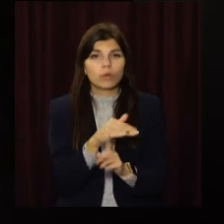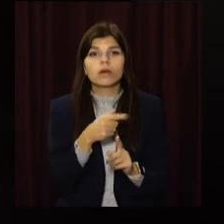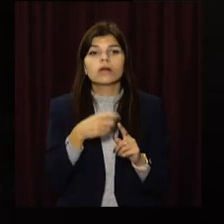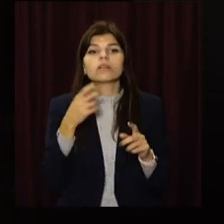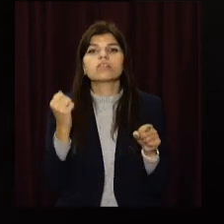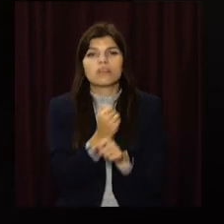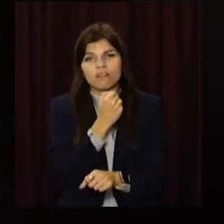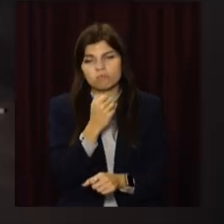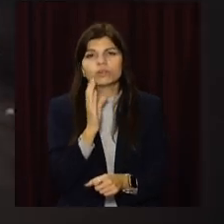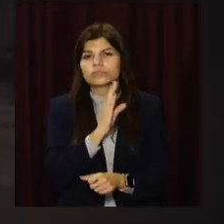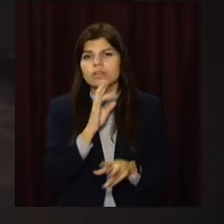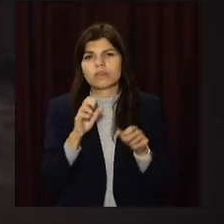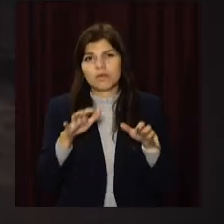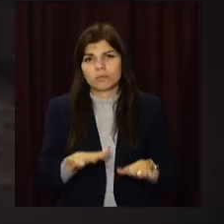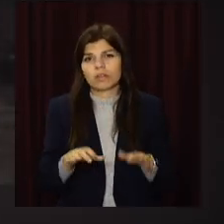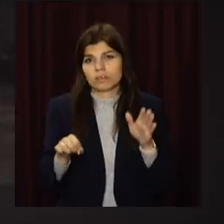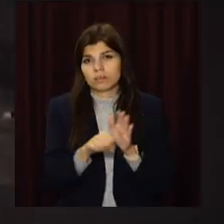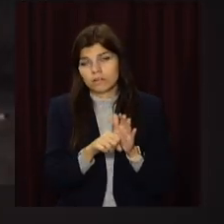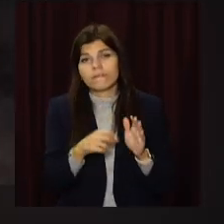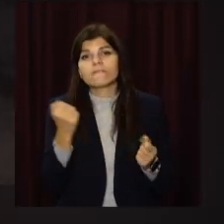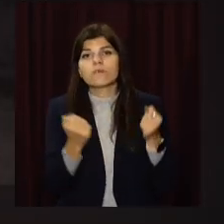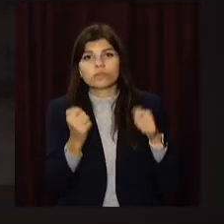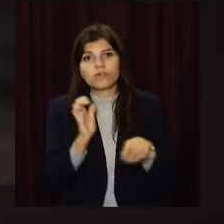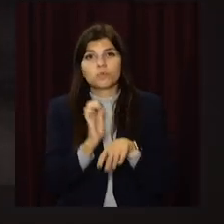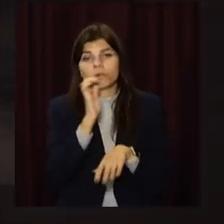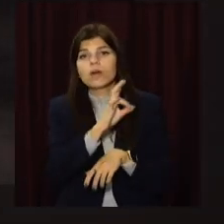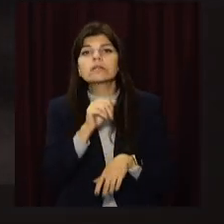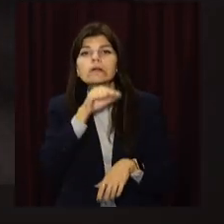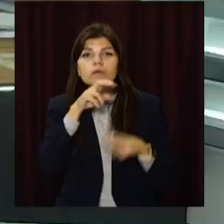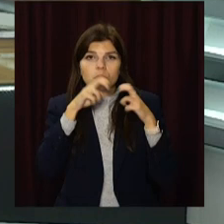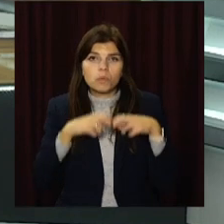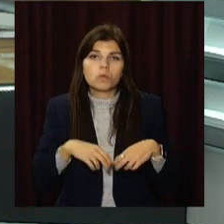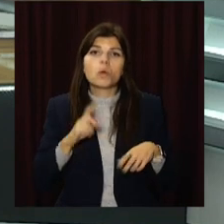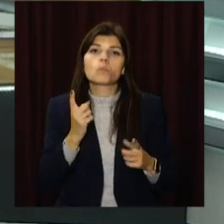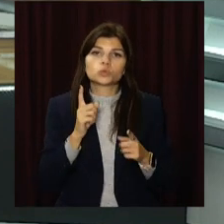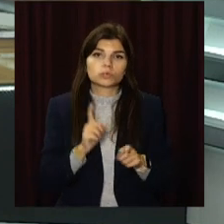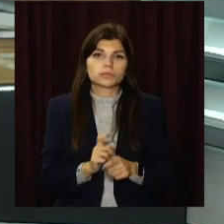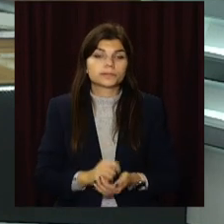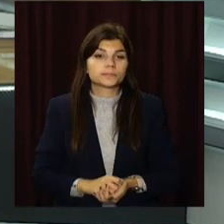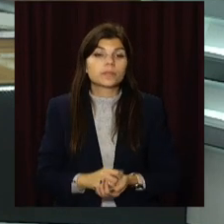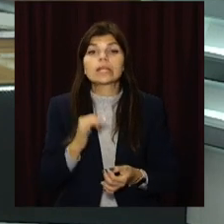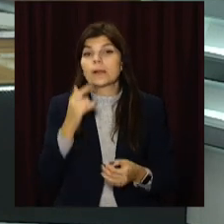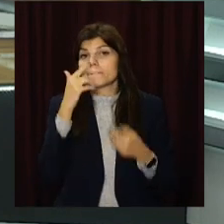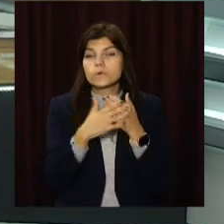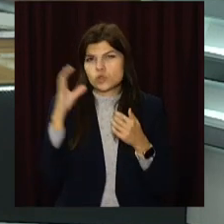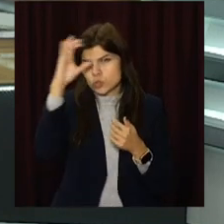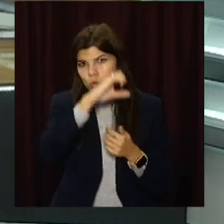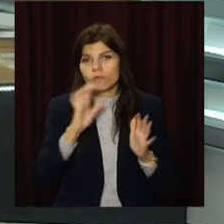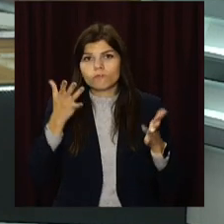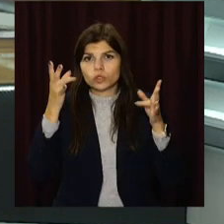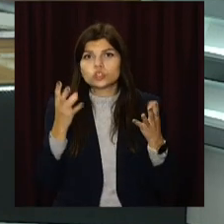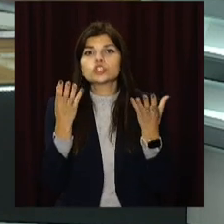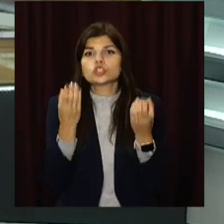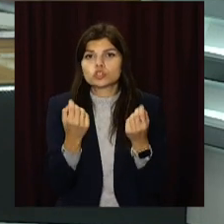отриманих травм жінка померла на місці. Водія направили на експертизу. І близько опівночі у Дніпрі сталася